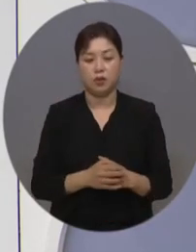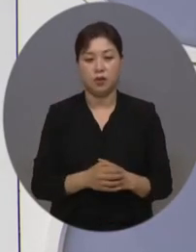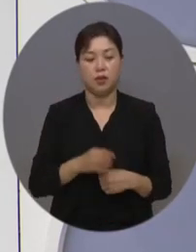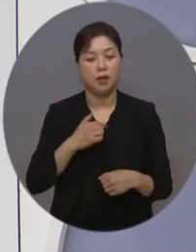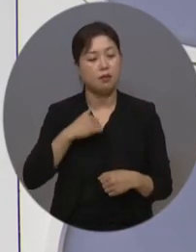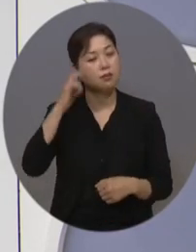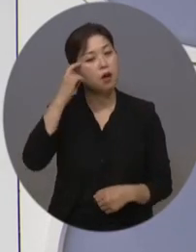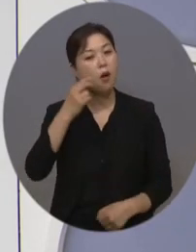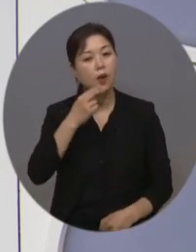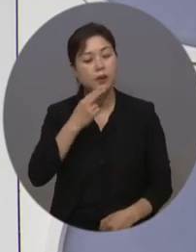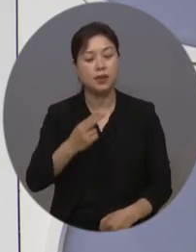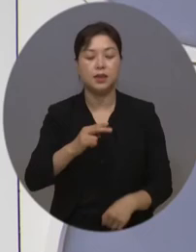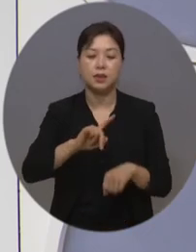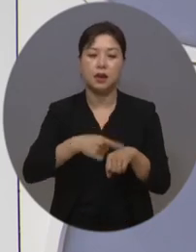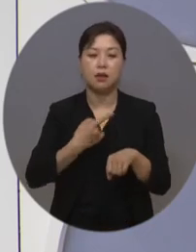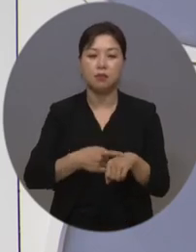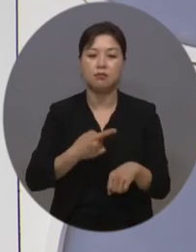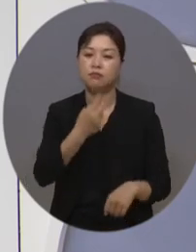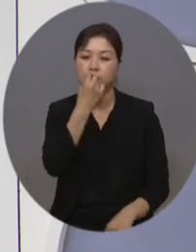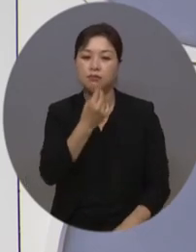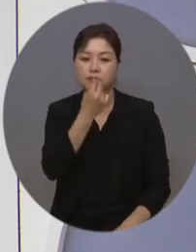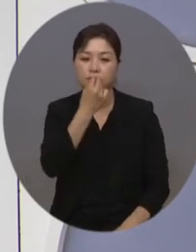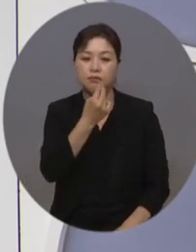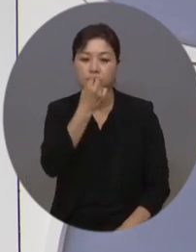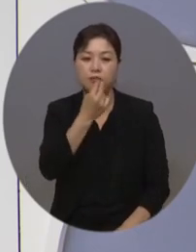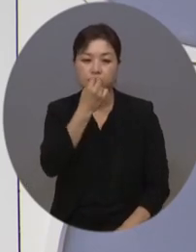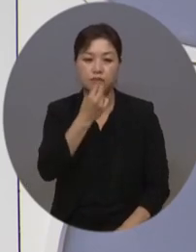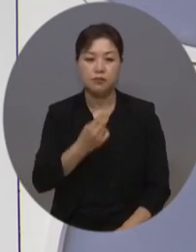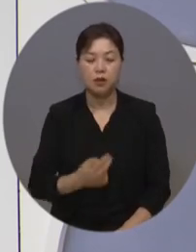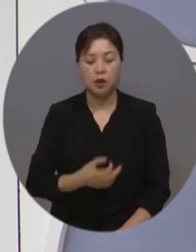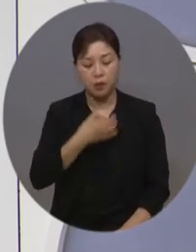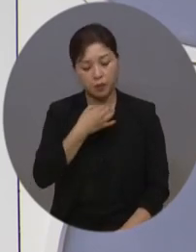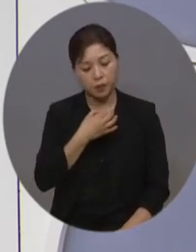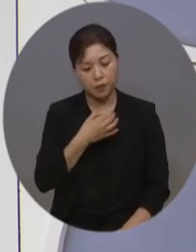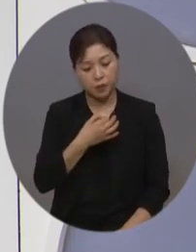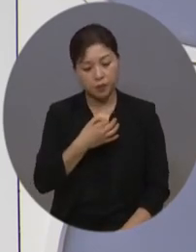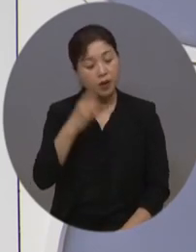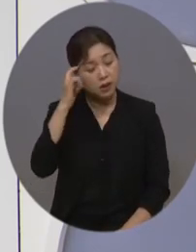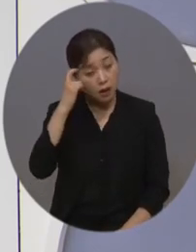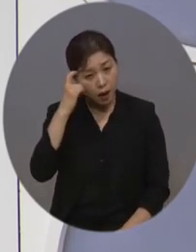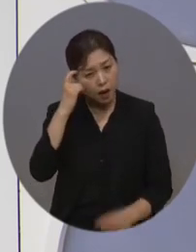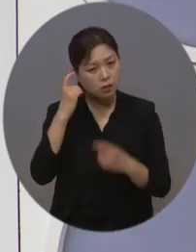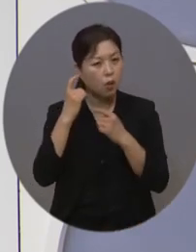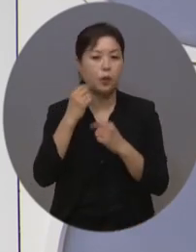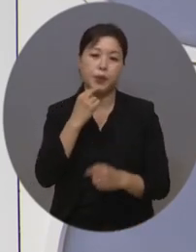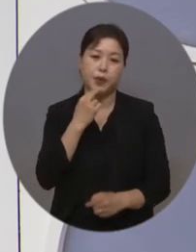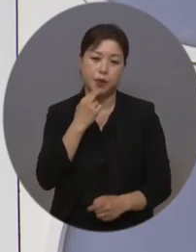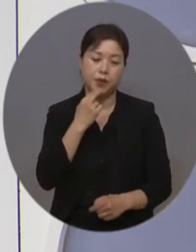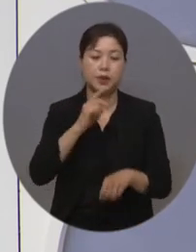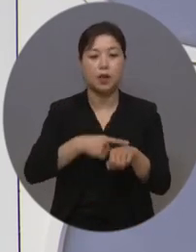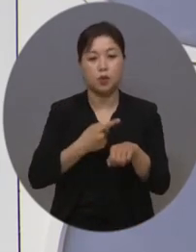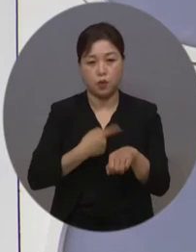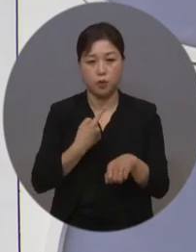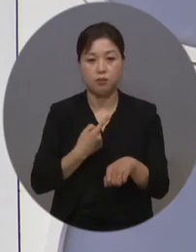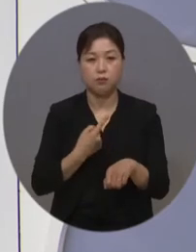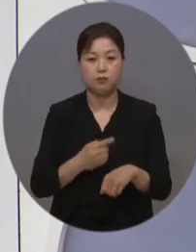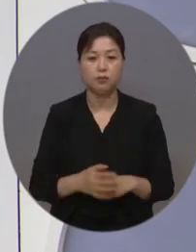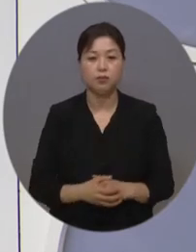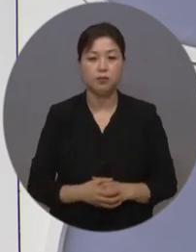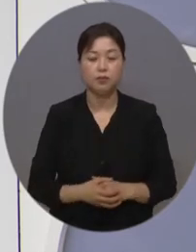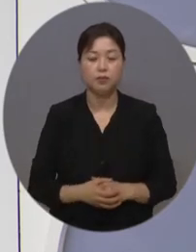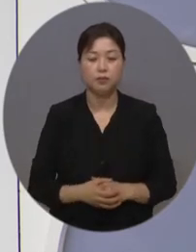거죠. 예. 우리 호흡하면서 명상 호흡하듯이 그렇게 의식적으로 하지는 않잖아요. 이게 절로 되는 겁니다. 근데